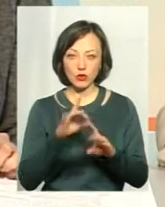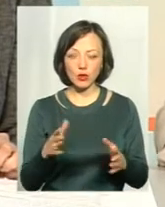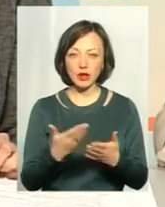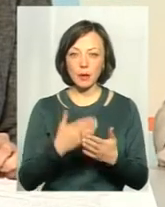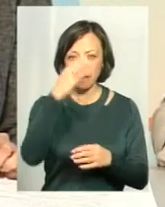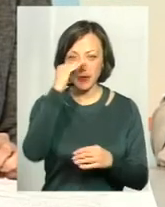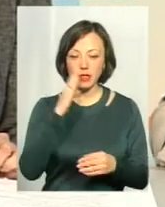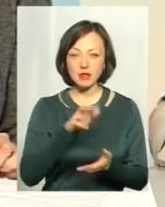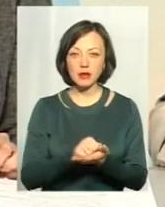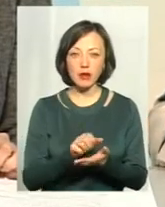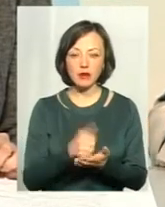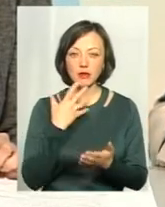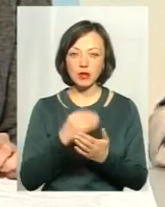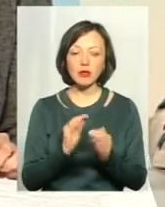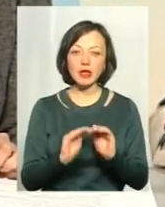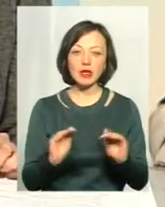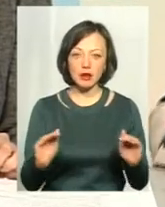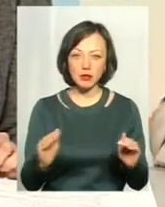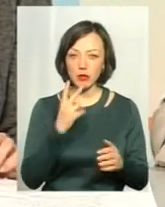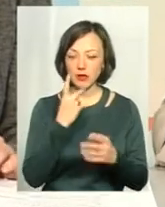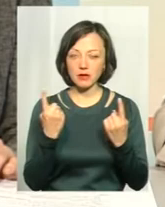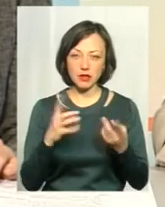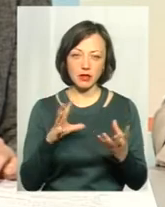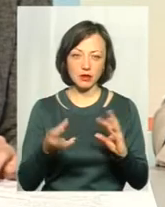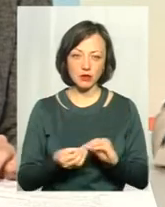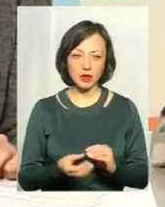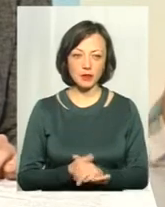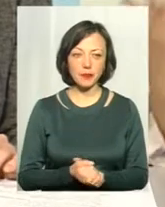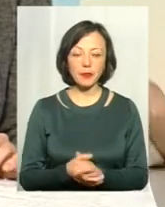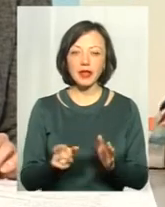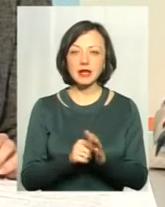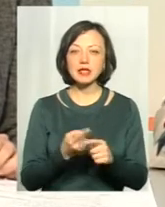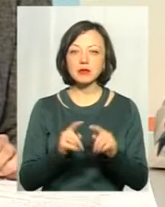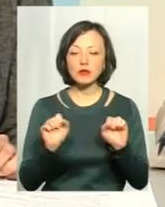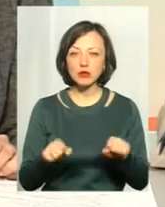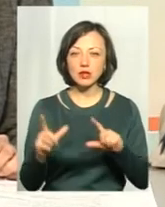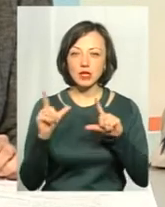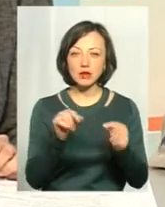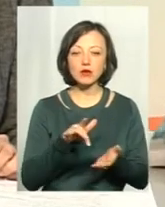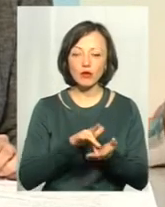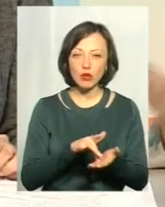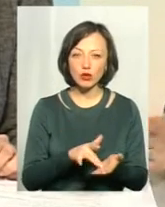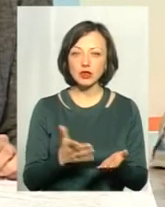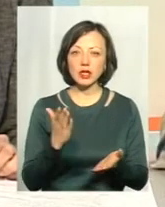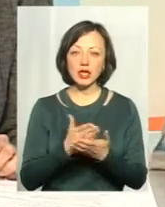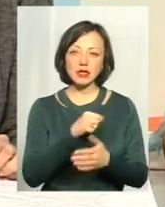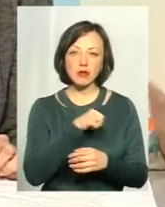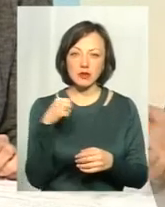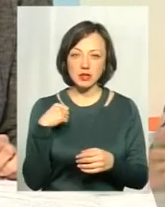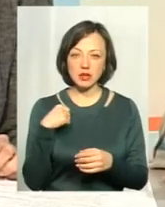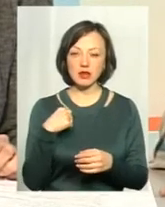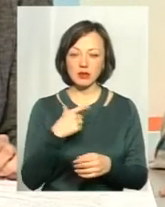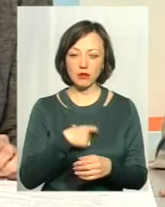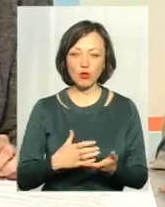Ті батьки, які займаються своїми дітьми, ми бачимо дуже великі результати. Так. З цими дітьми можна їхати в поїздку, вони є самостійними, вони самі